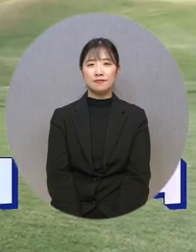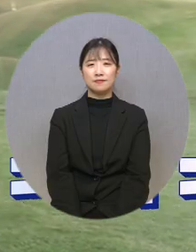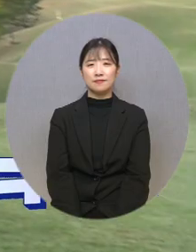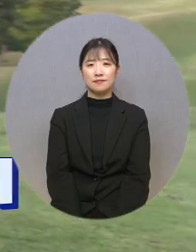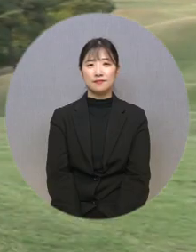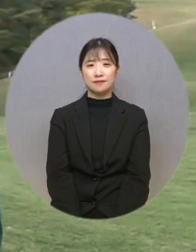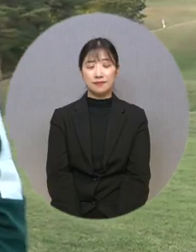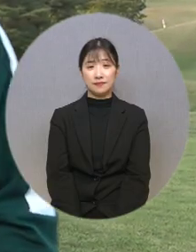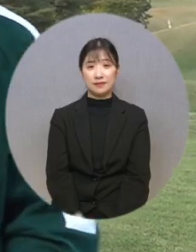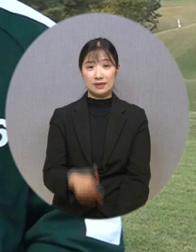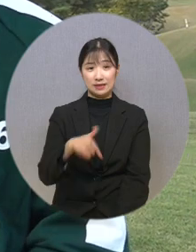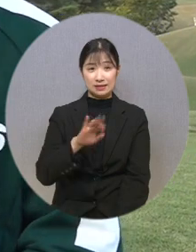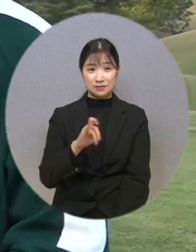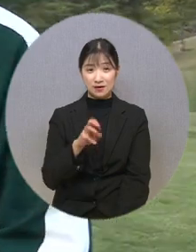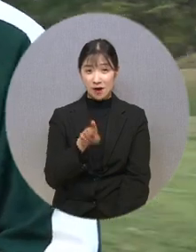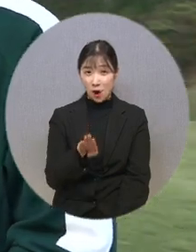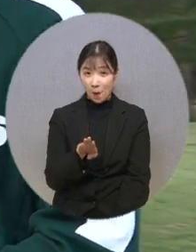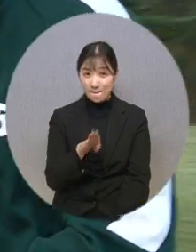기부업?